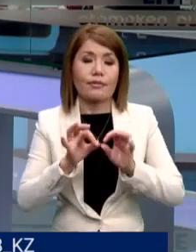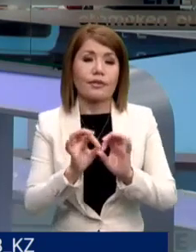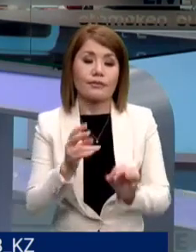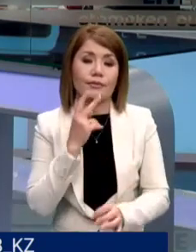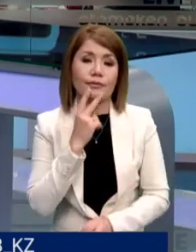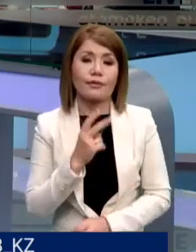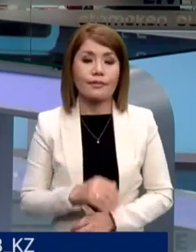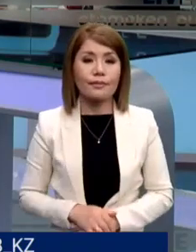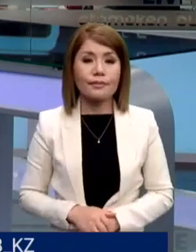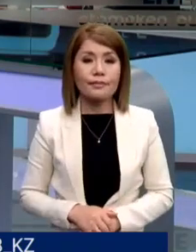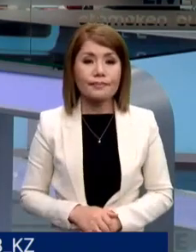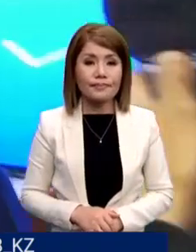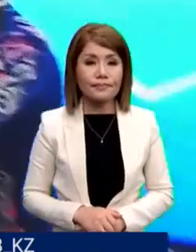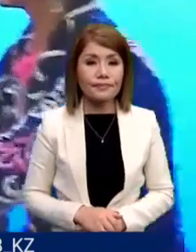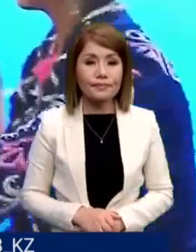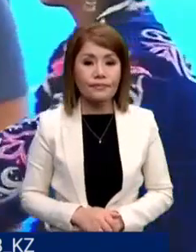бейне материалында.